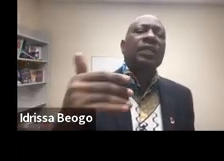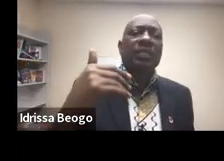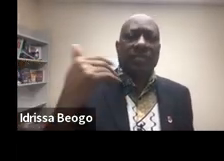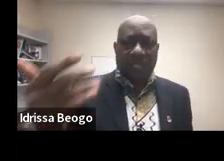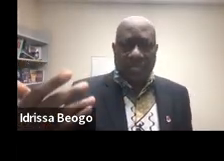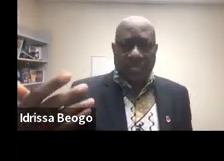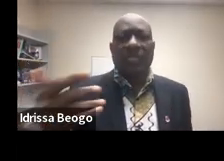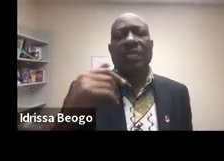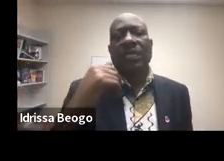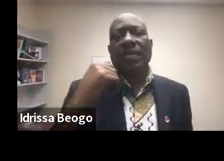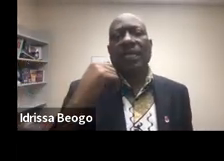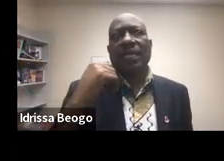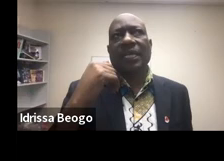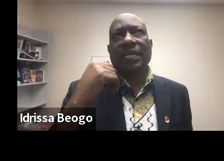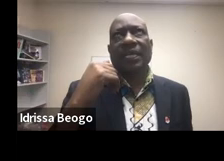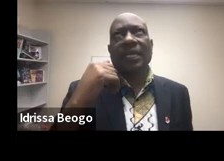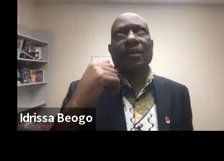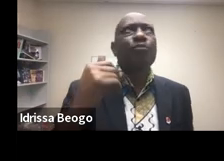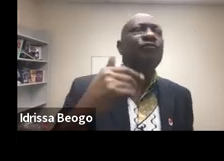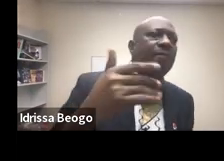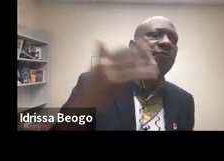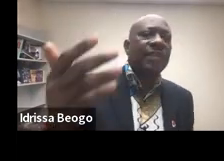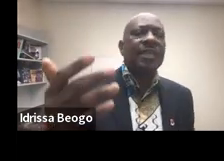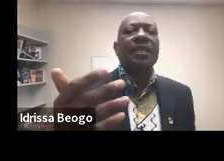femmes filles,